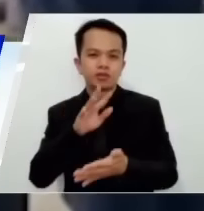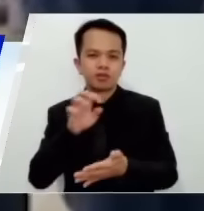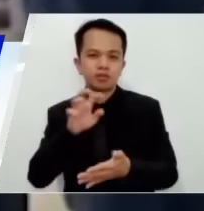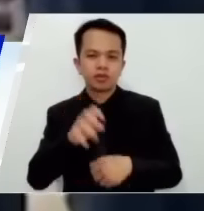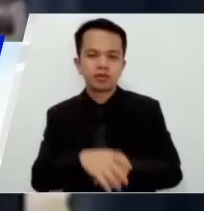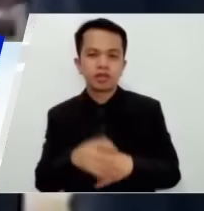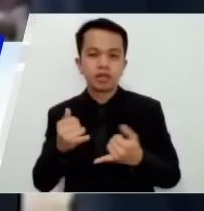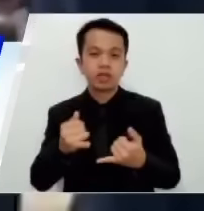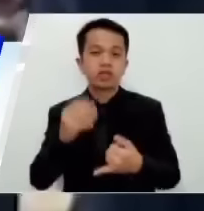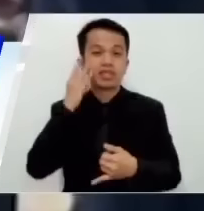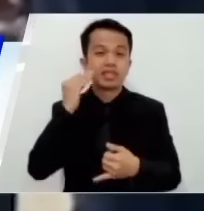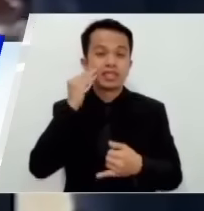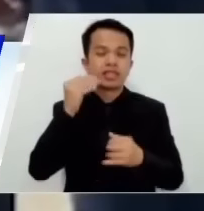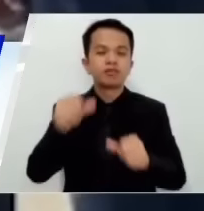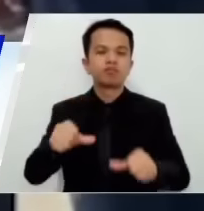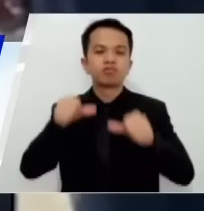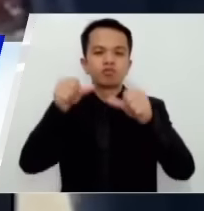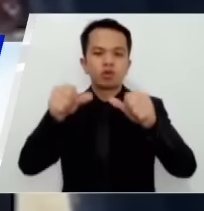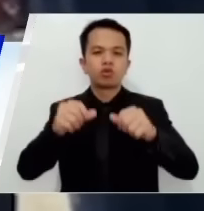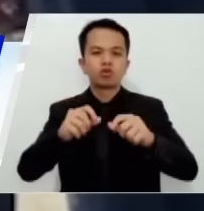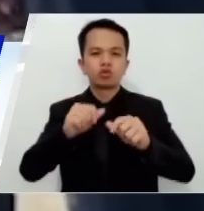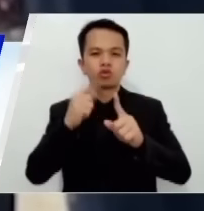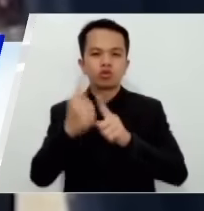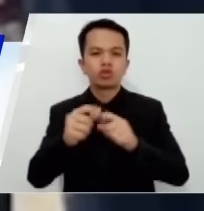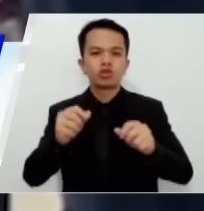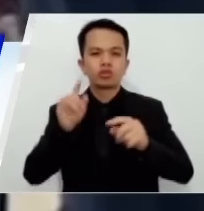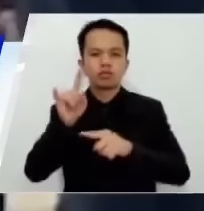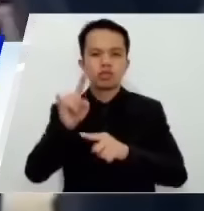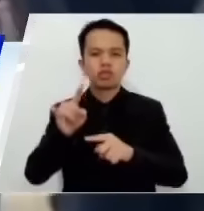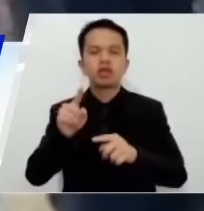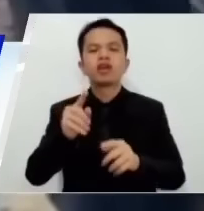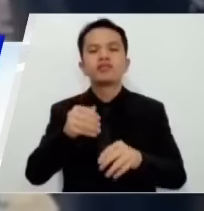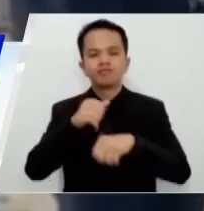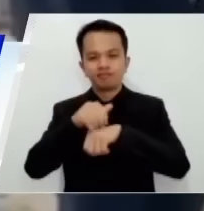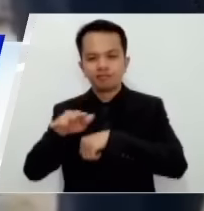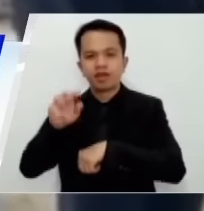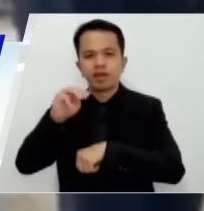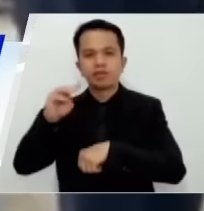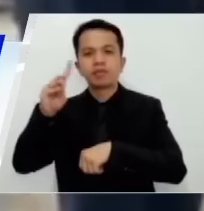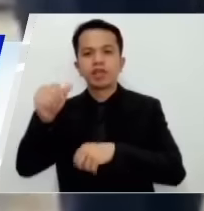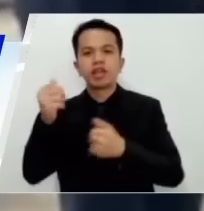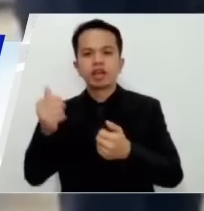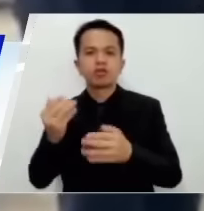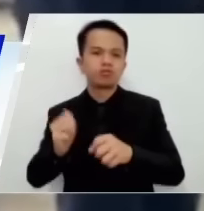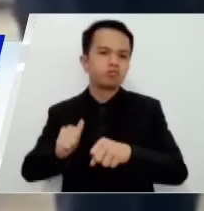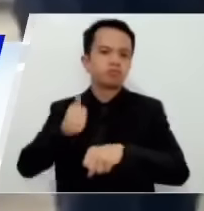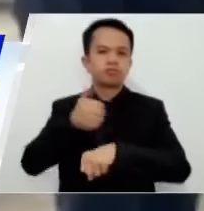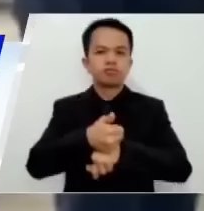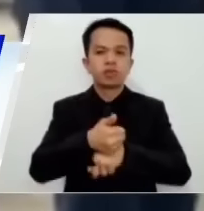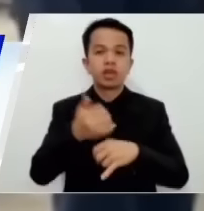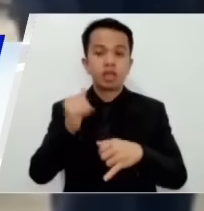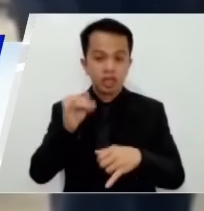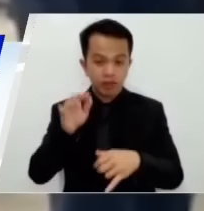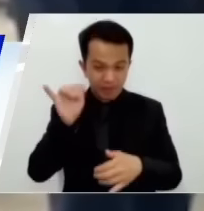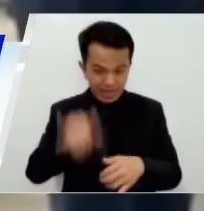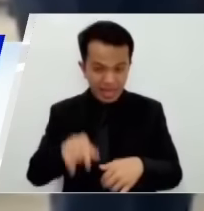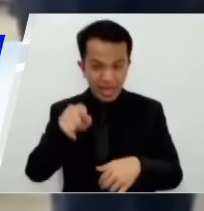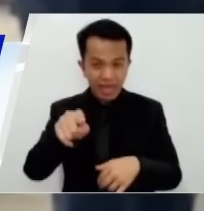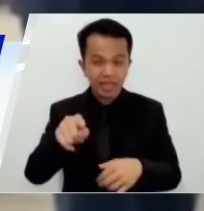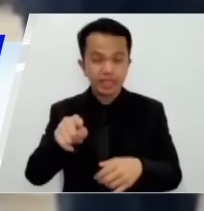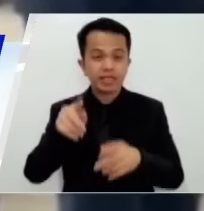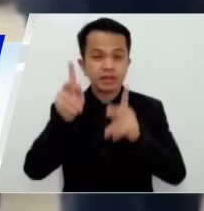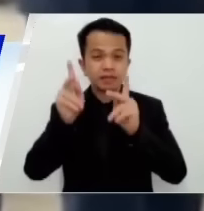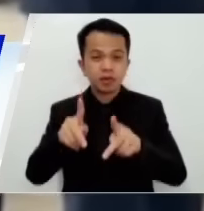ng biktima sa social media at nakarating sa MMDA kaya agad ikinasa ang lineup kapag napatunayang guilty Bukod sa tanggal sa